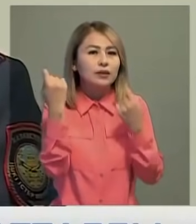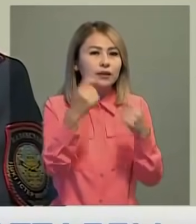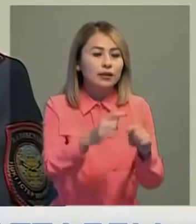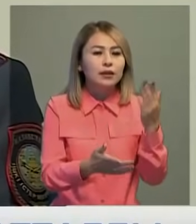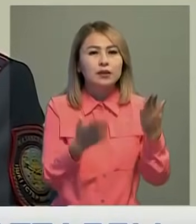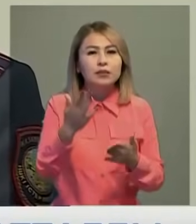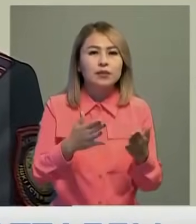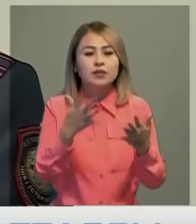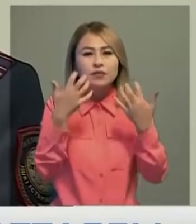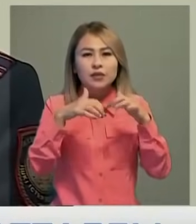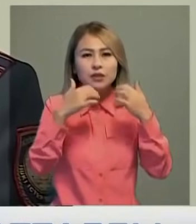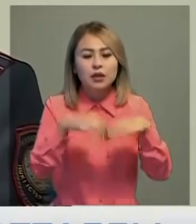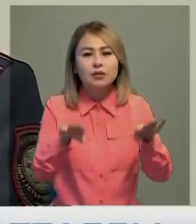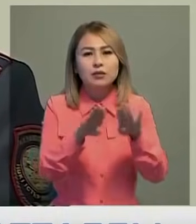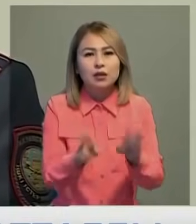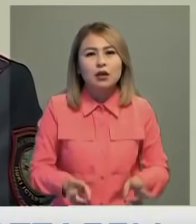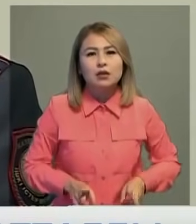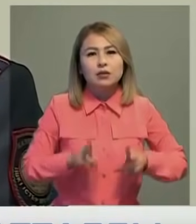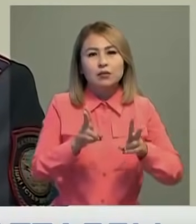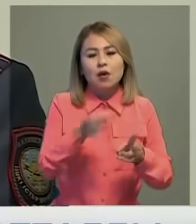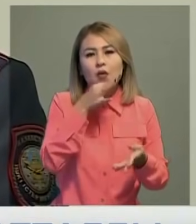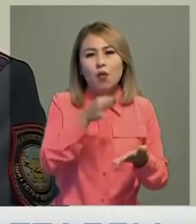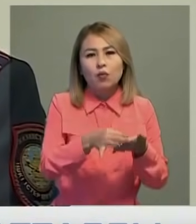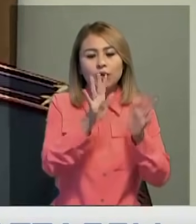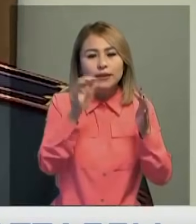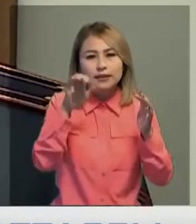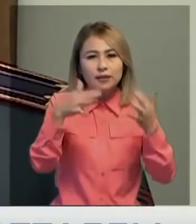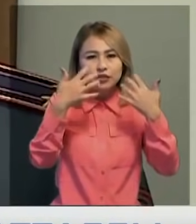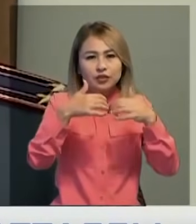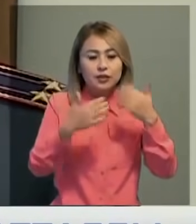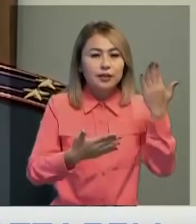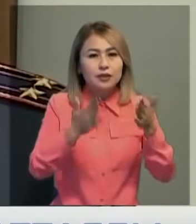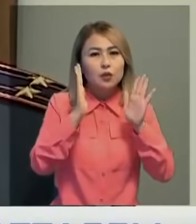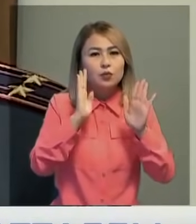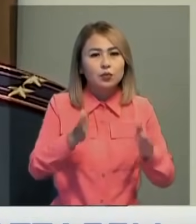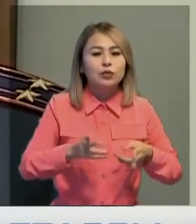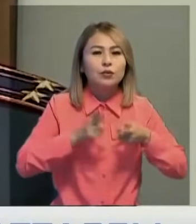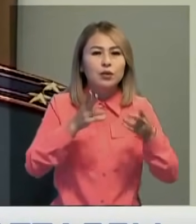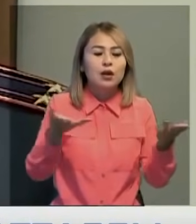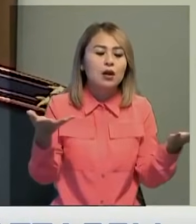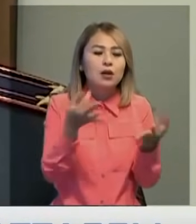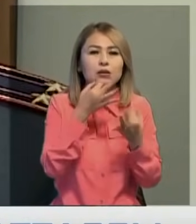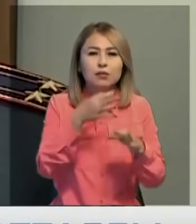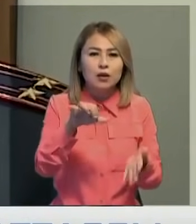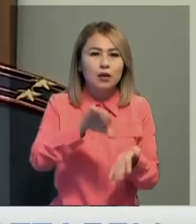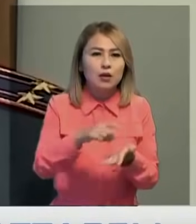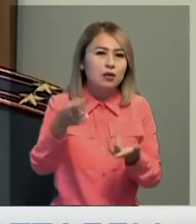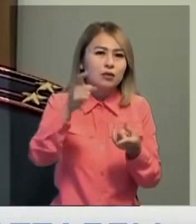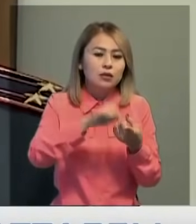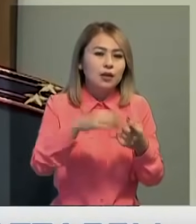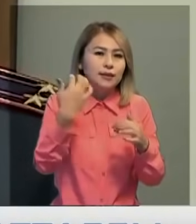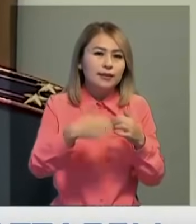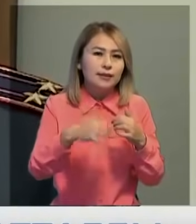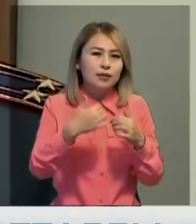тіпті тұтынған азаматтар қылмыстық жауапкершілікке тартылады. Статистикаға сүйенсек, аталған қылмысқа қандай да бір қатысы бар әр азамат орта